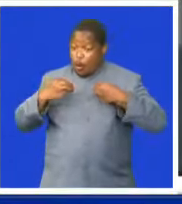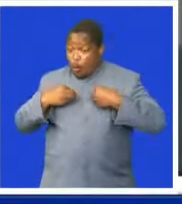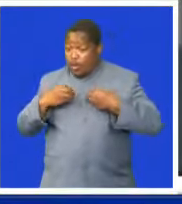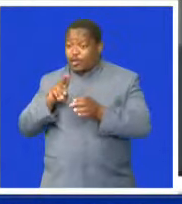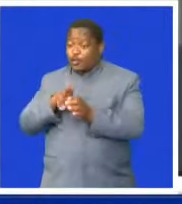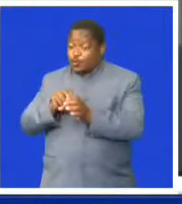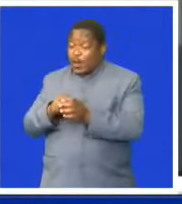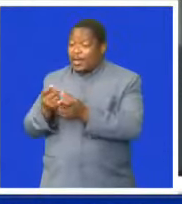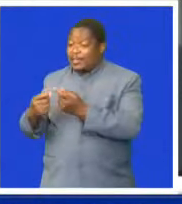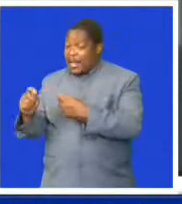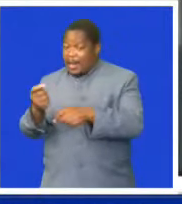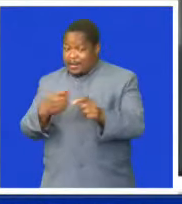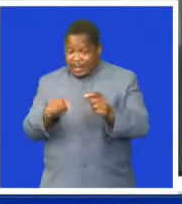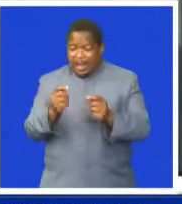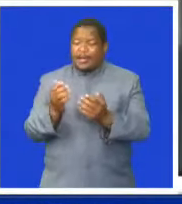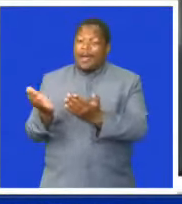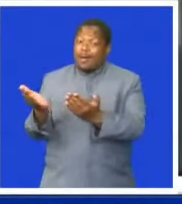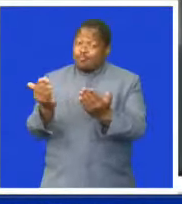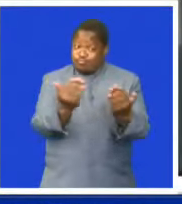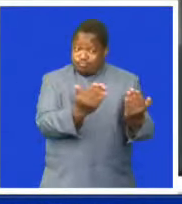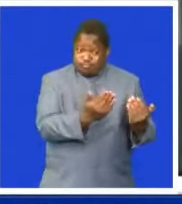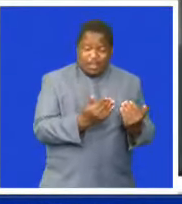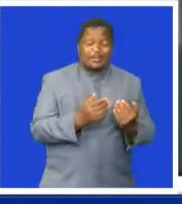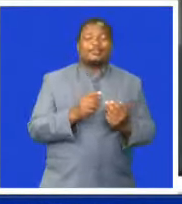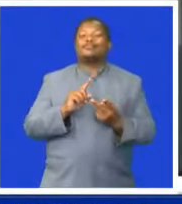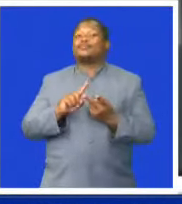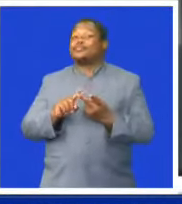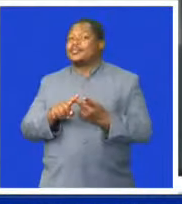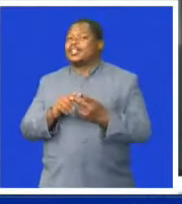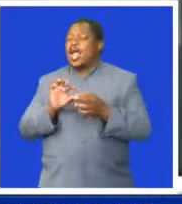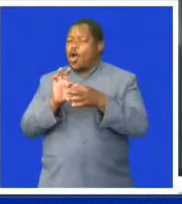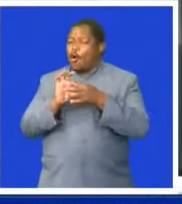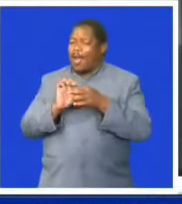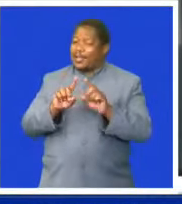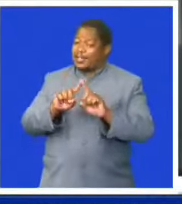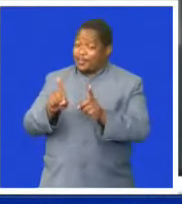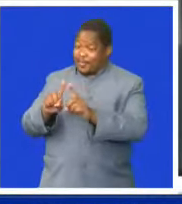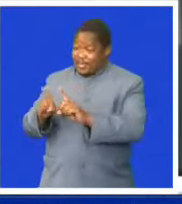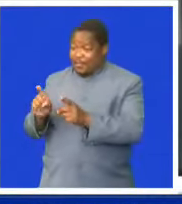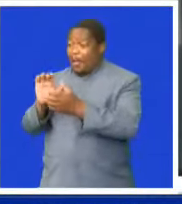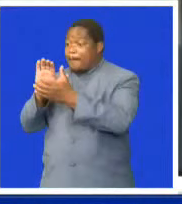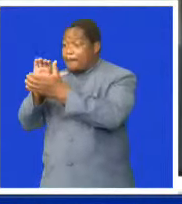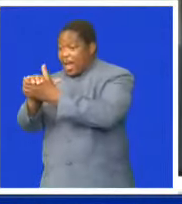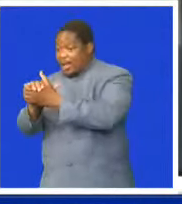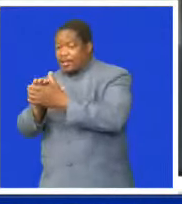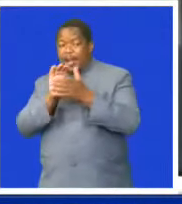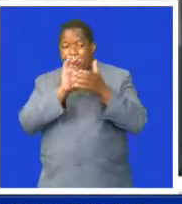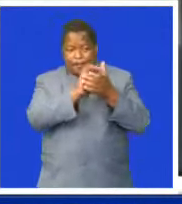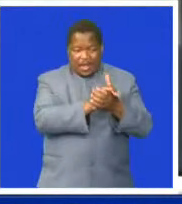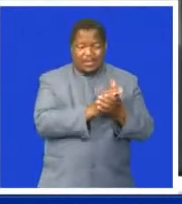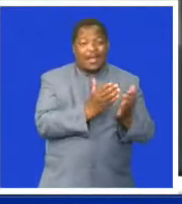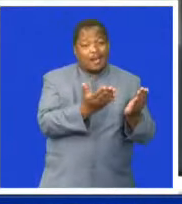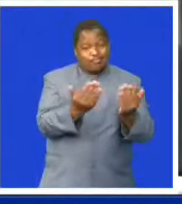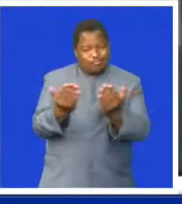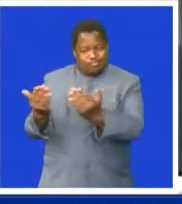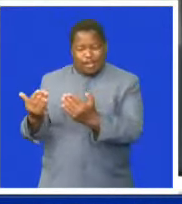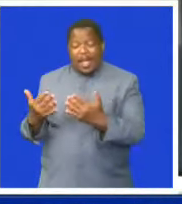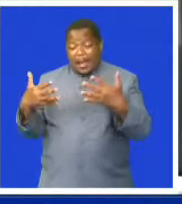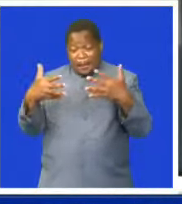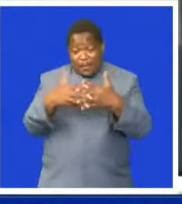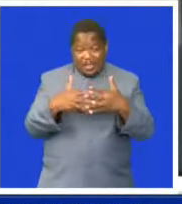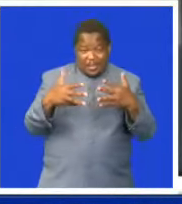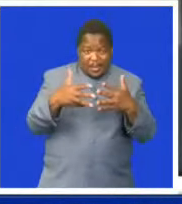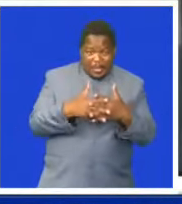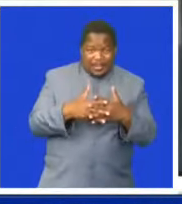stakeholders lakhona laphathekako etindzabeni tekuthengiswa kwetshwala ukuthi sitokhona ukuthi sibanikete